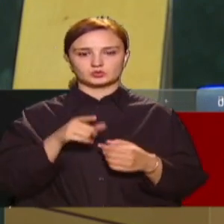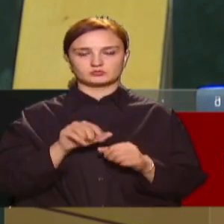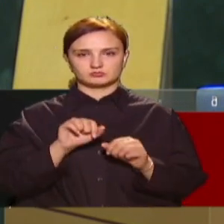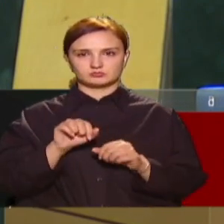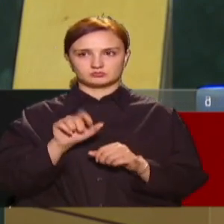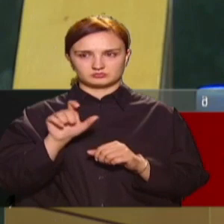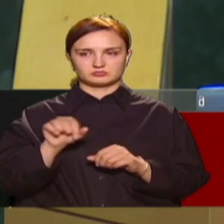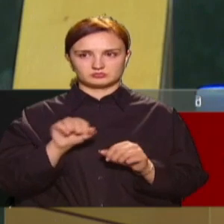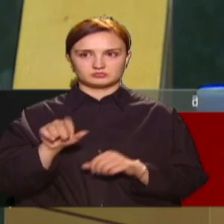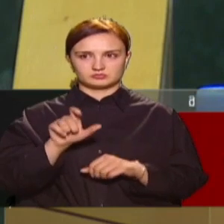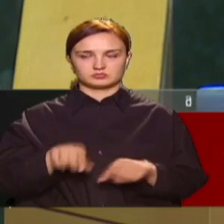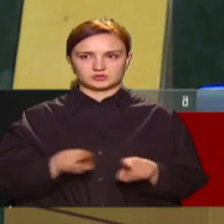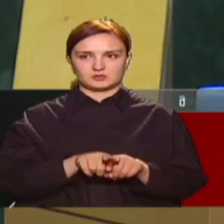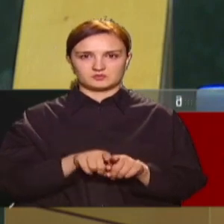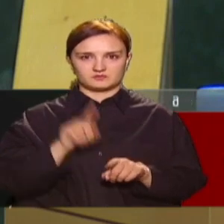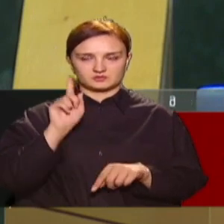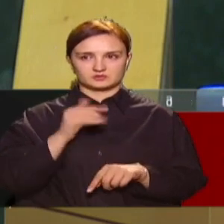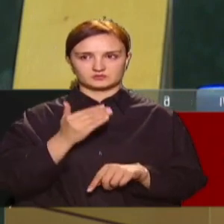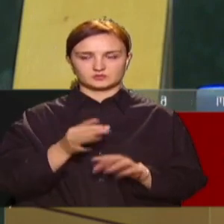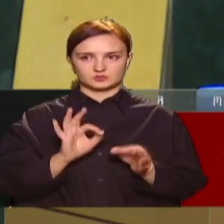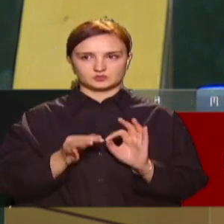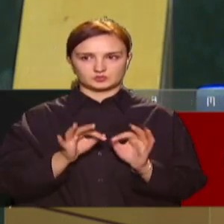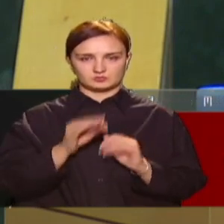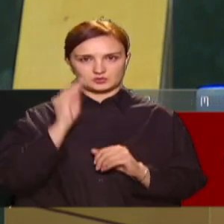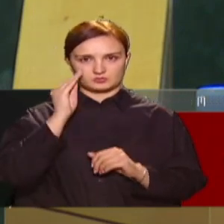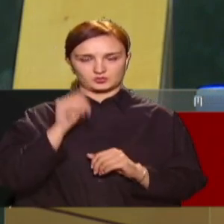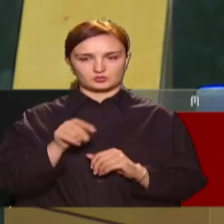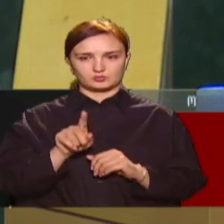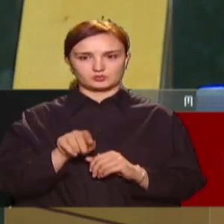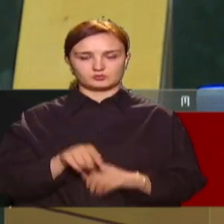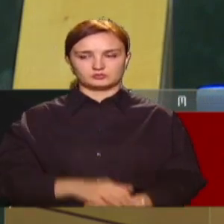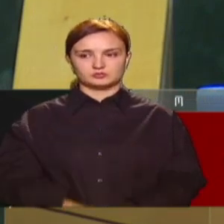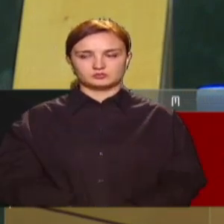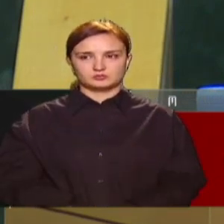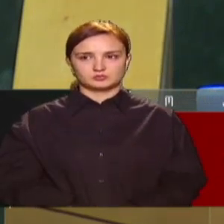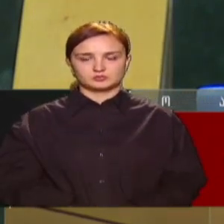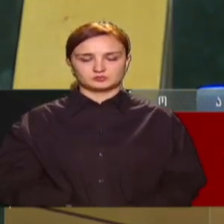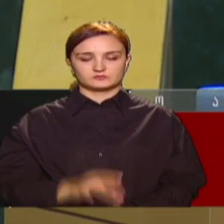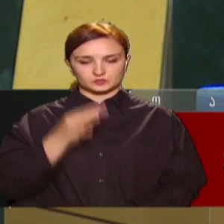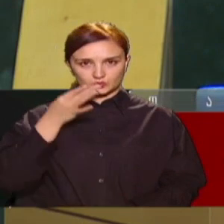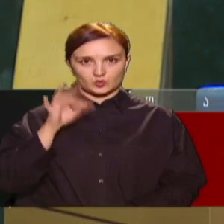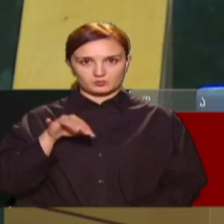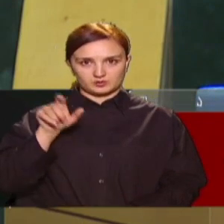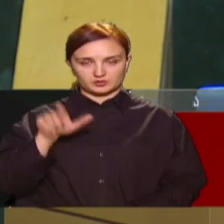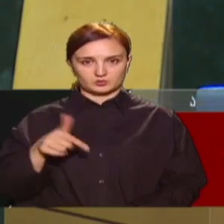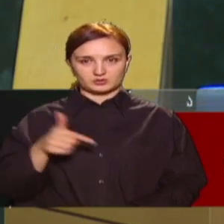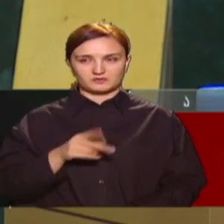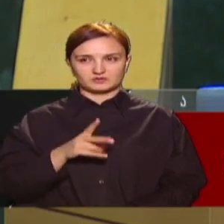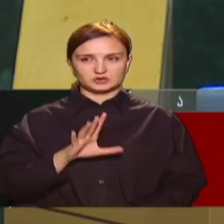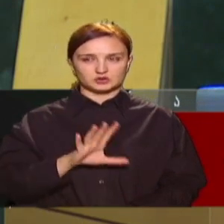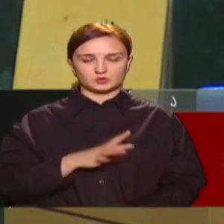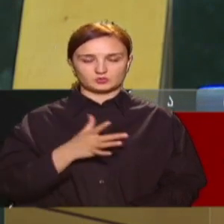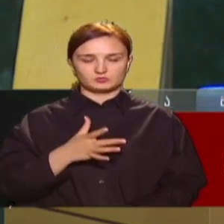და გონია რომ ეს ასეა. თქვენ ნორმალურად მიგაჩნიათ, რომ კომპეტენტურად თვლით ადამიანს, რომელიც იყო